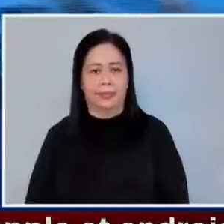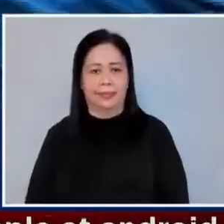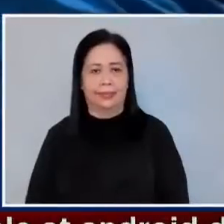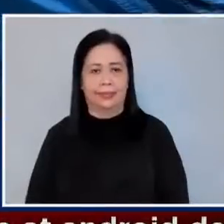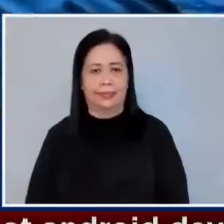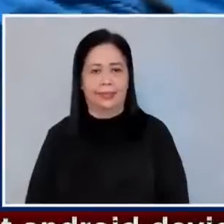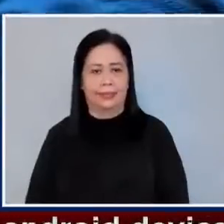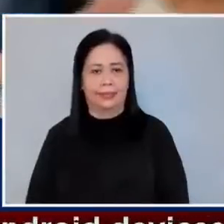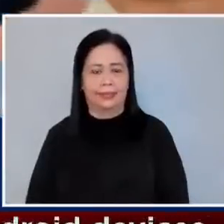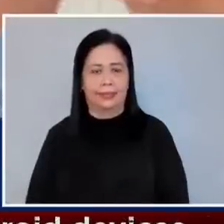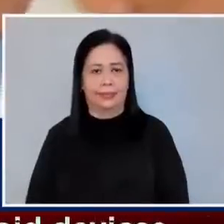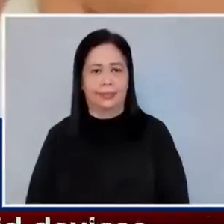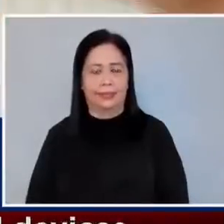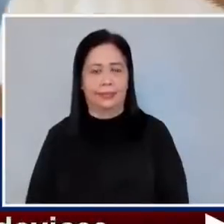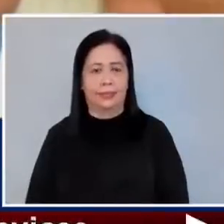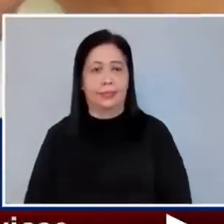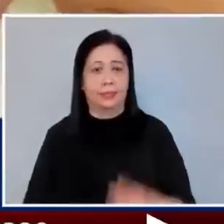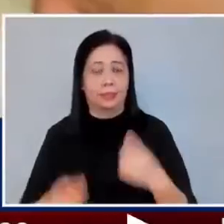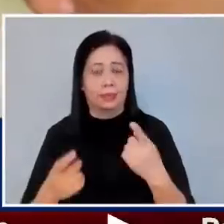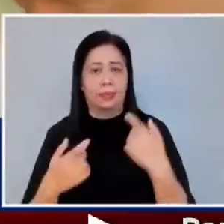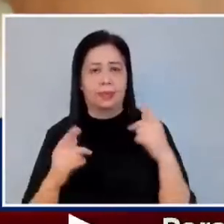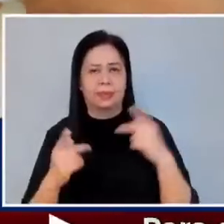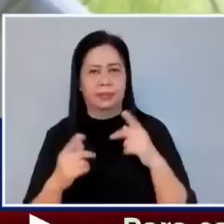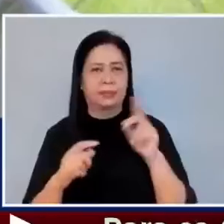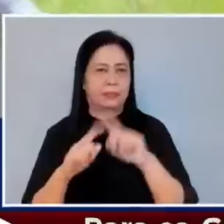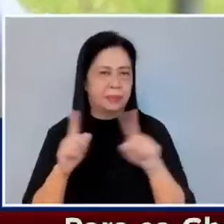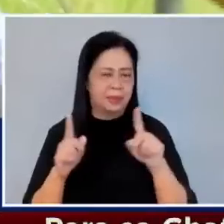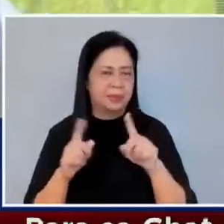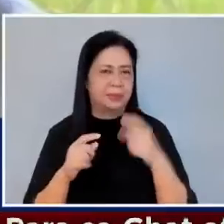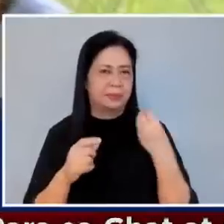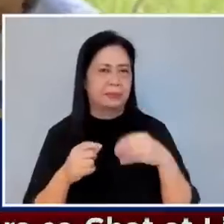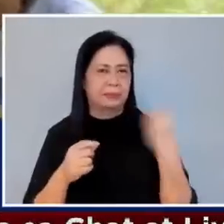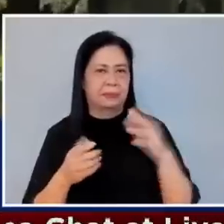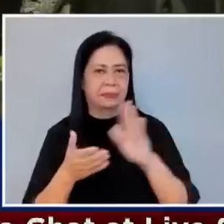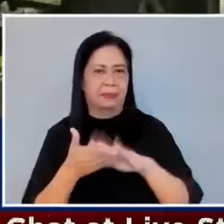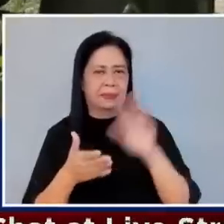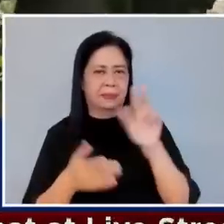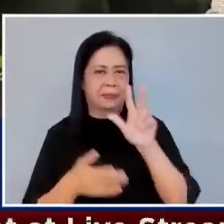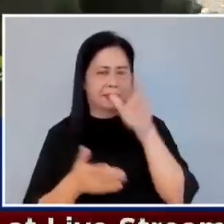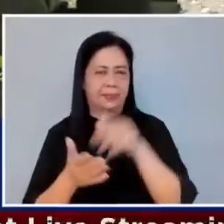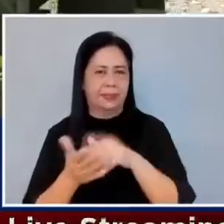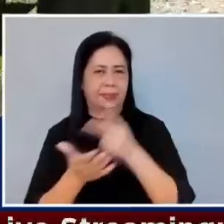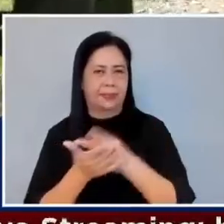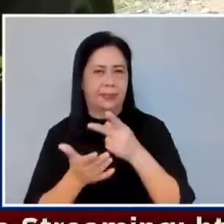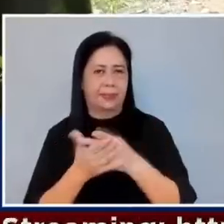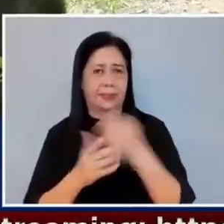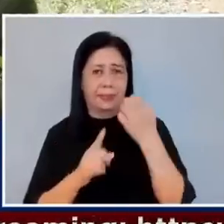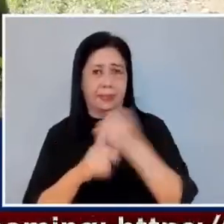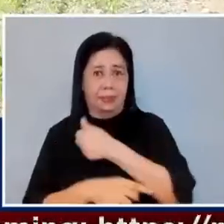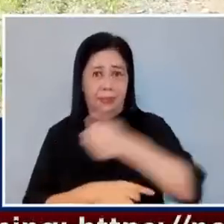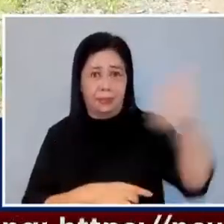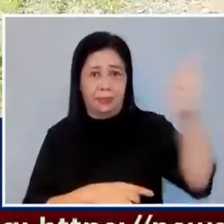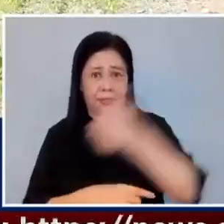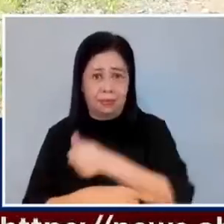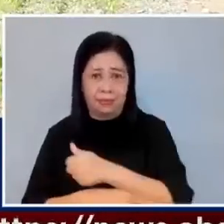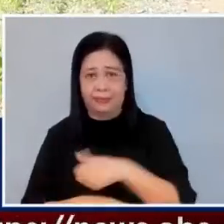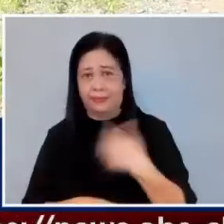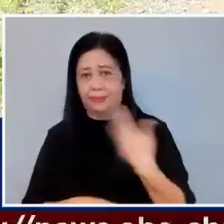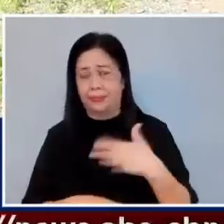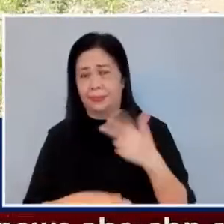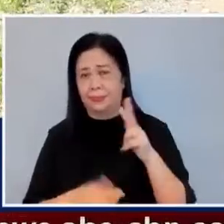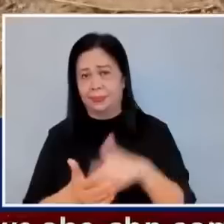Yun nga lang ang sakit nasa bulsa dahil 3,000 pesos ang kada biyahe.